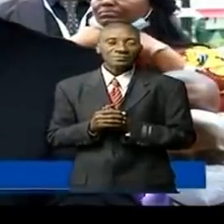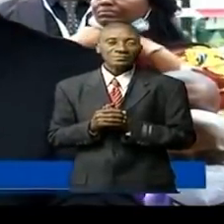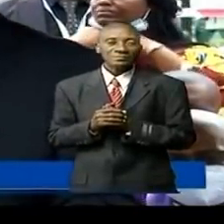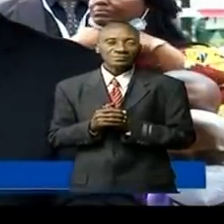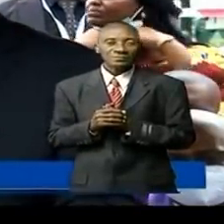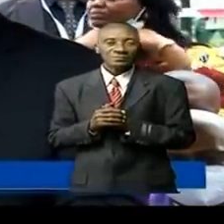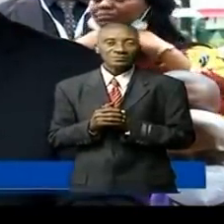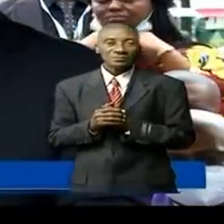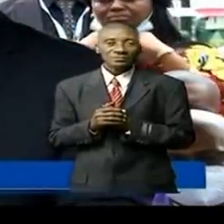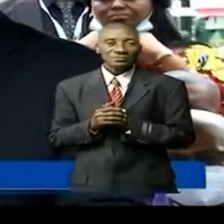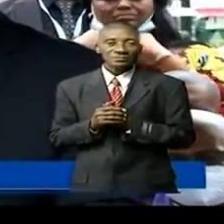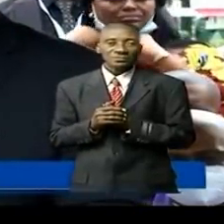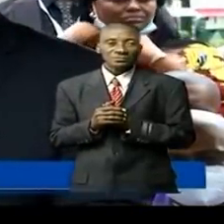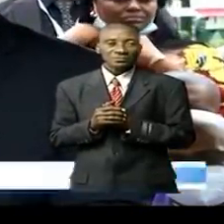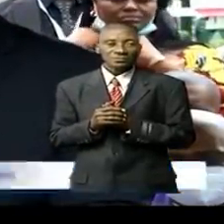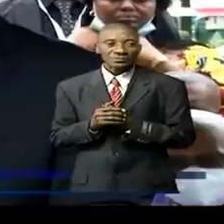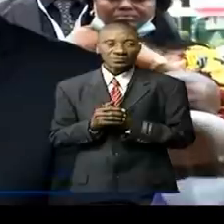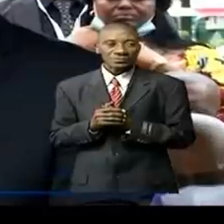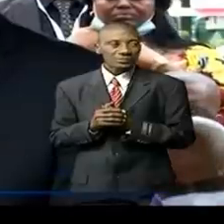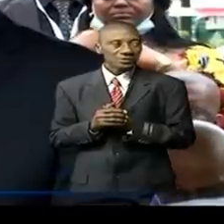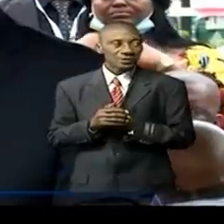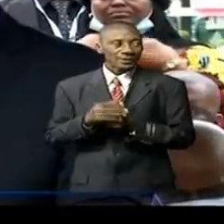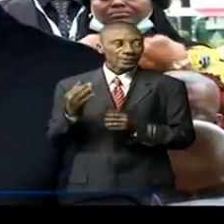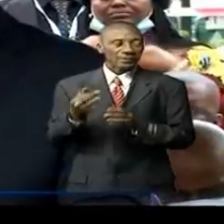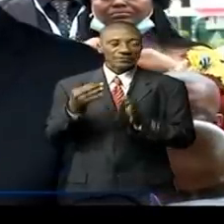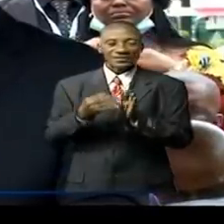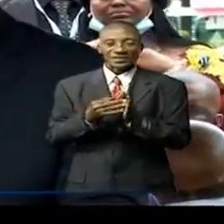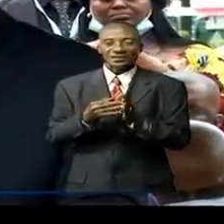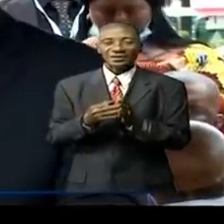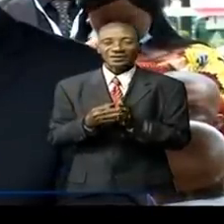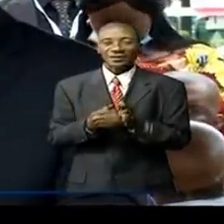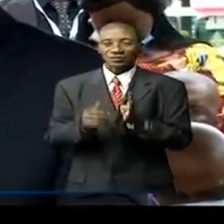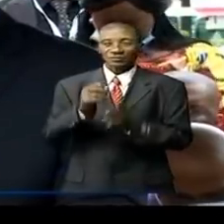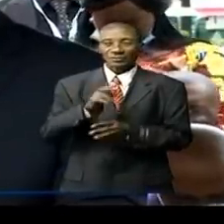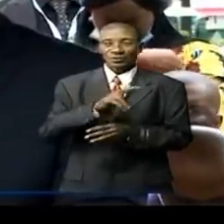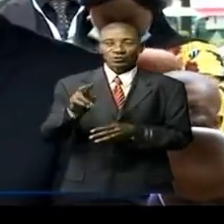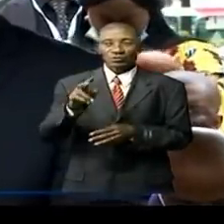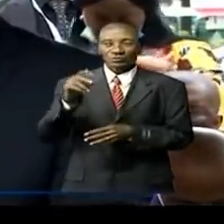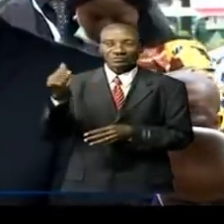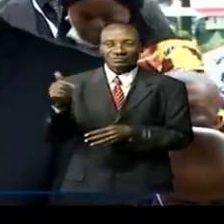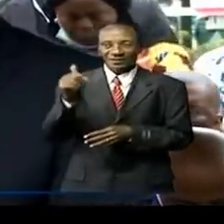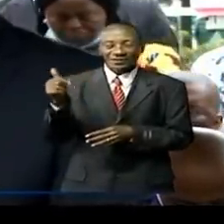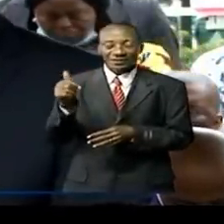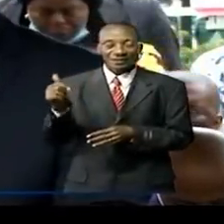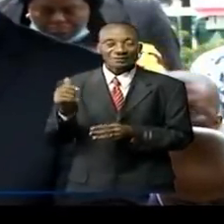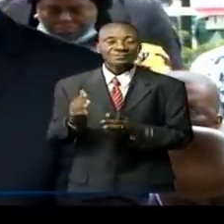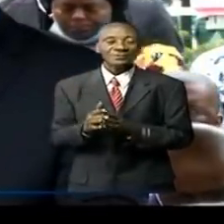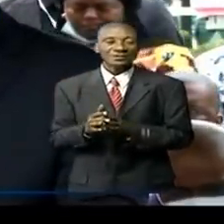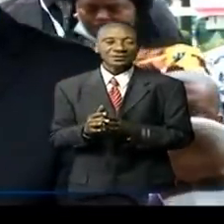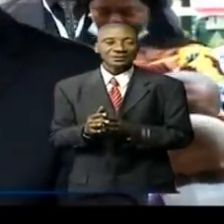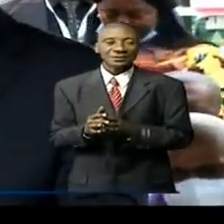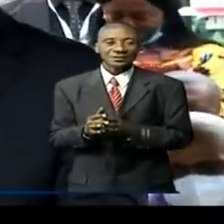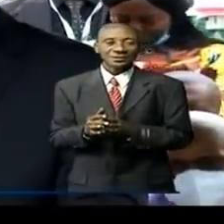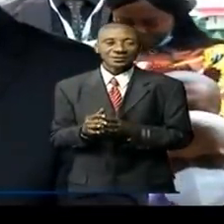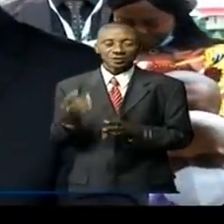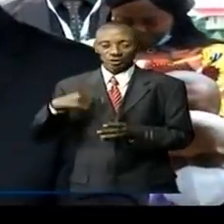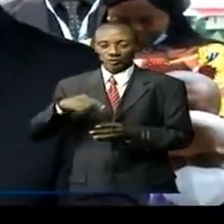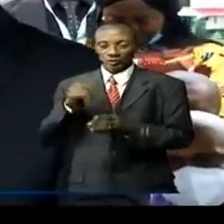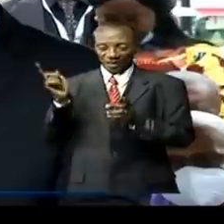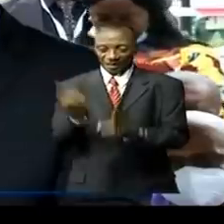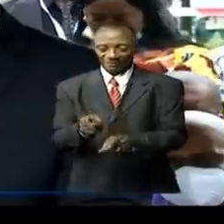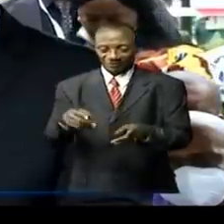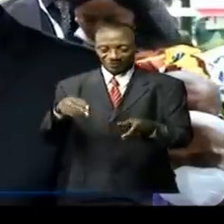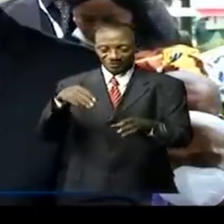Dans la matinée du samedi 27 novembre 2021, je suis arrivé sur les lieux du drame, sous une pluie